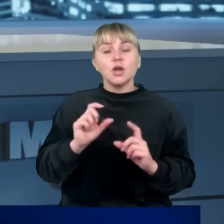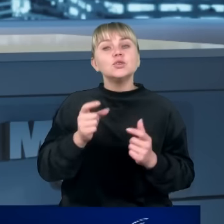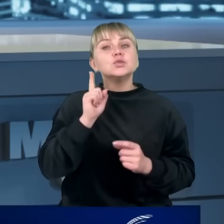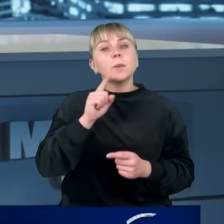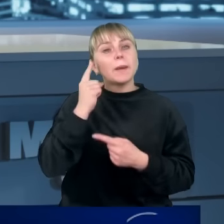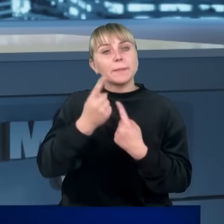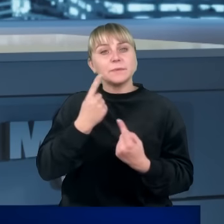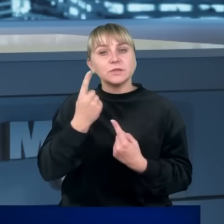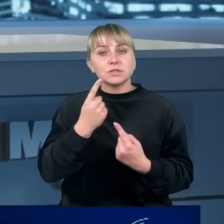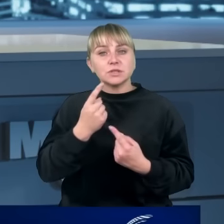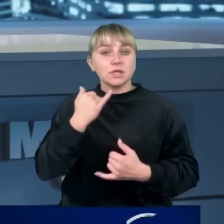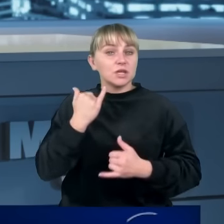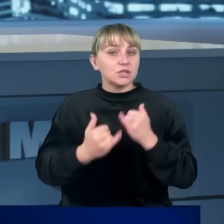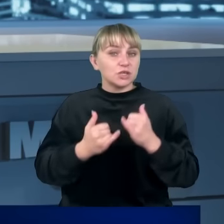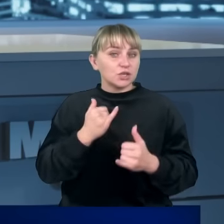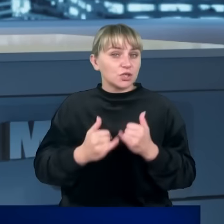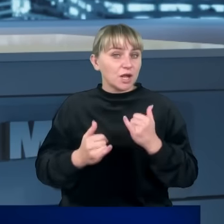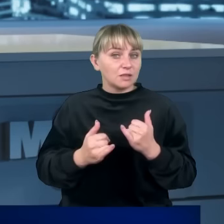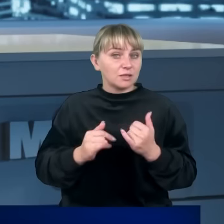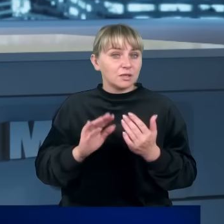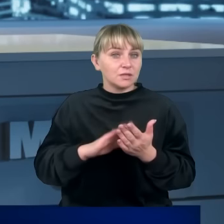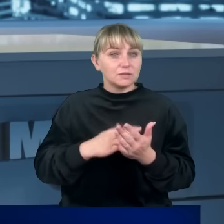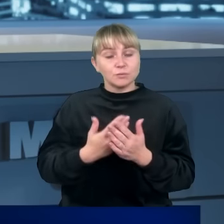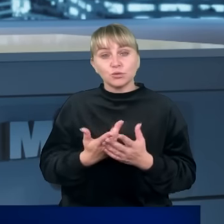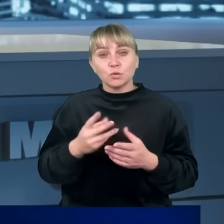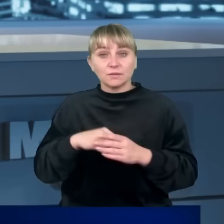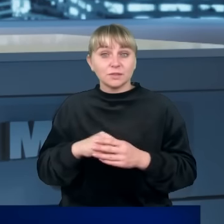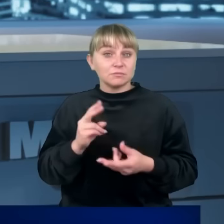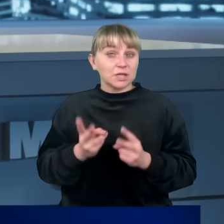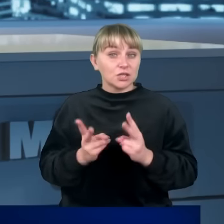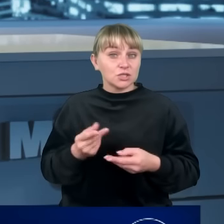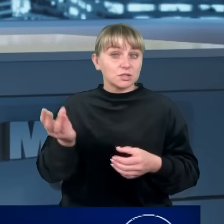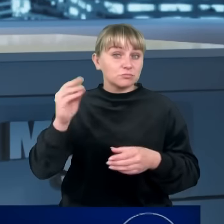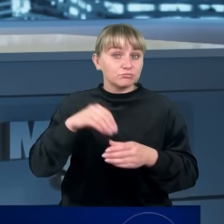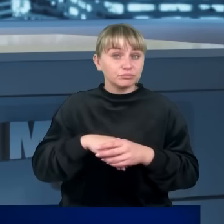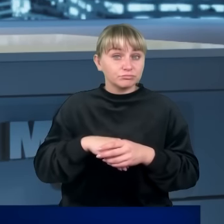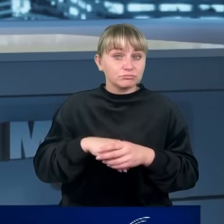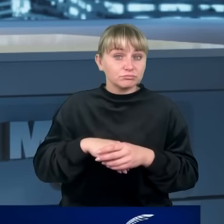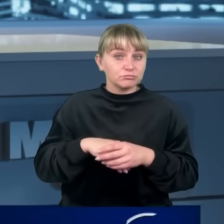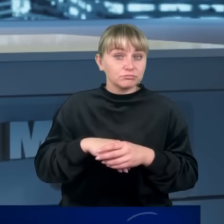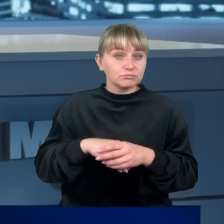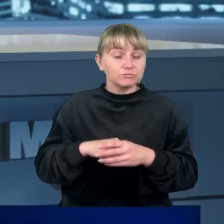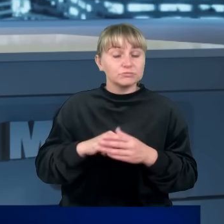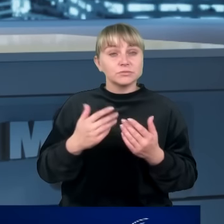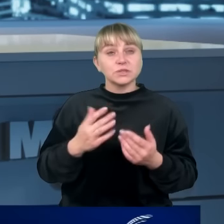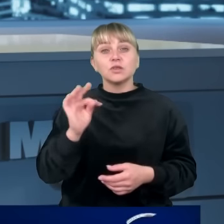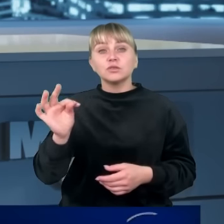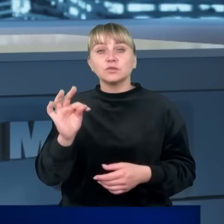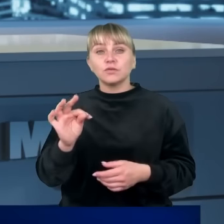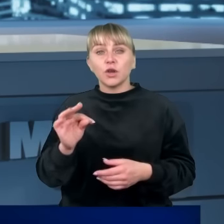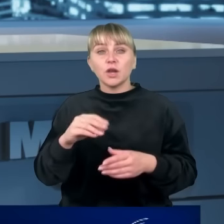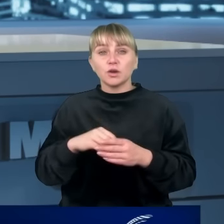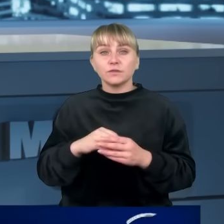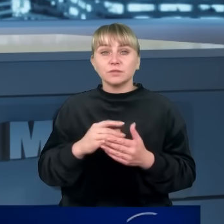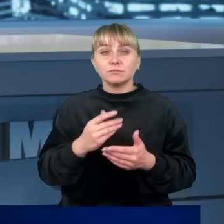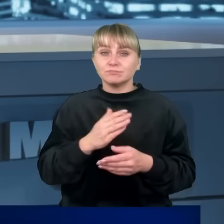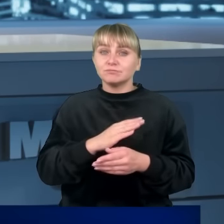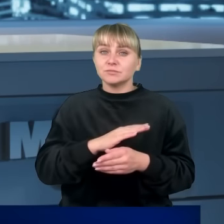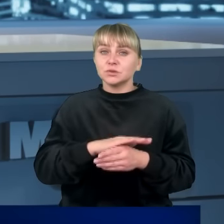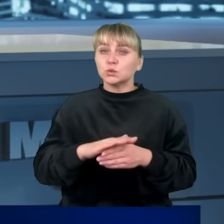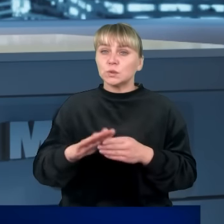gdyby Kaczyński szedł może z tego swojego, z tej swojej takiej pozycji, z tego swojego tutaj autorytetu, uznał,